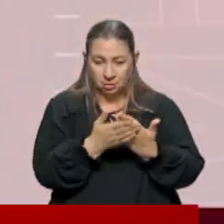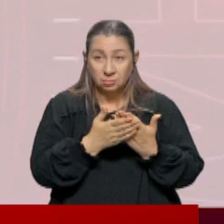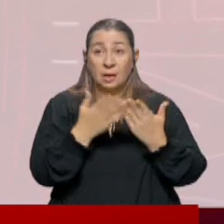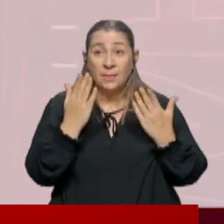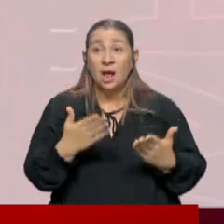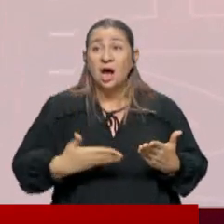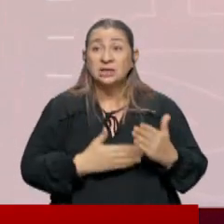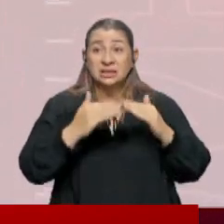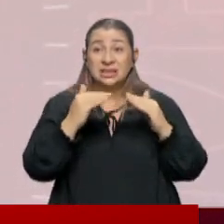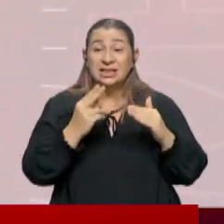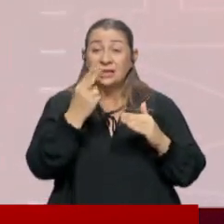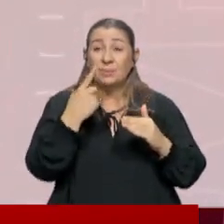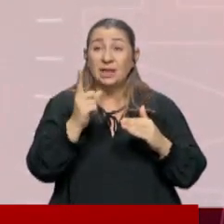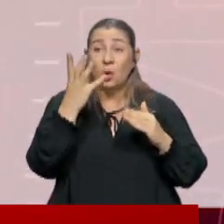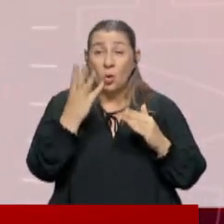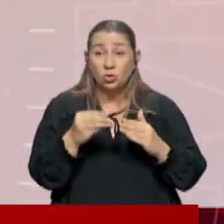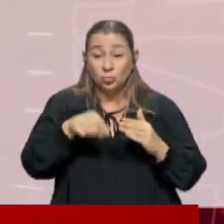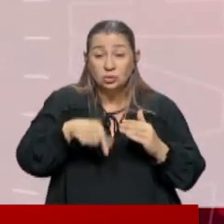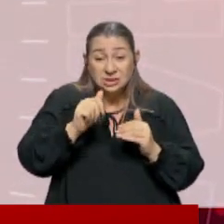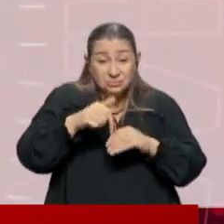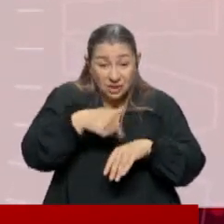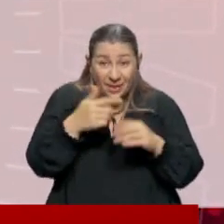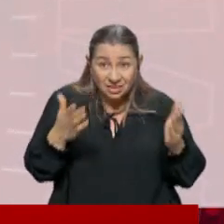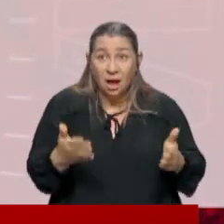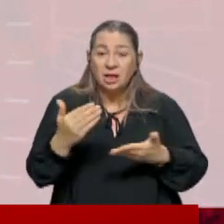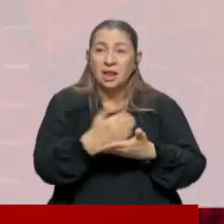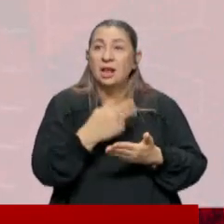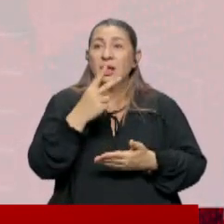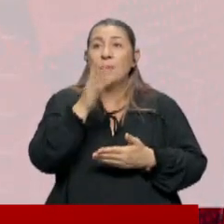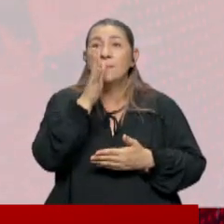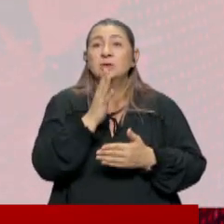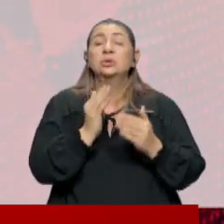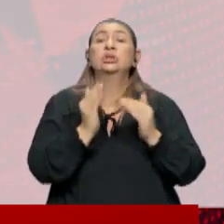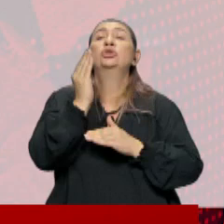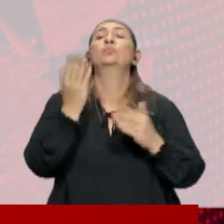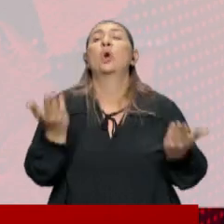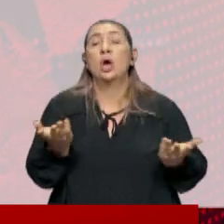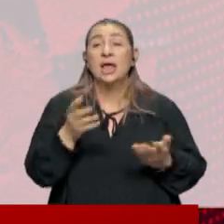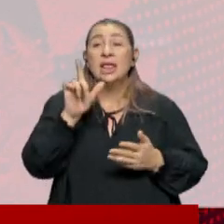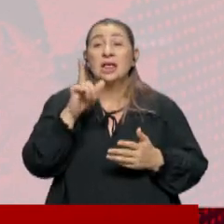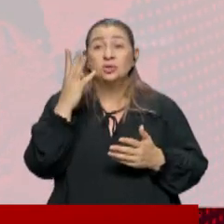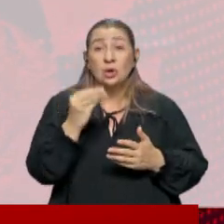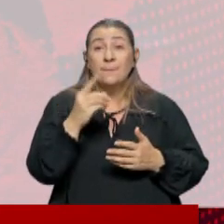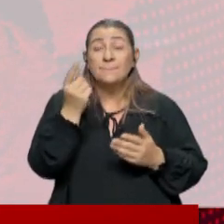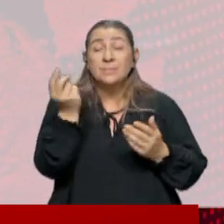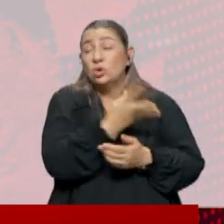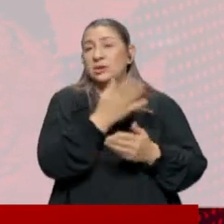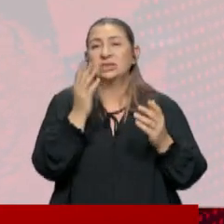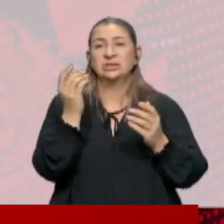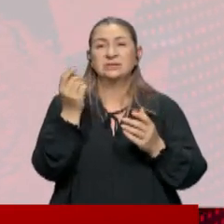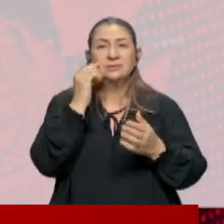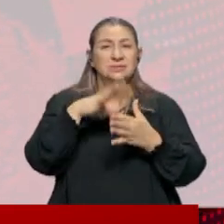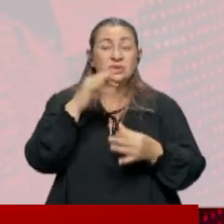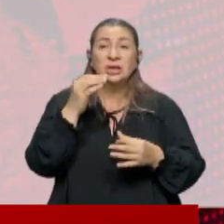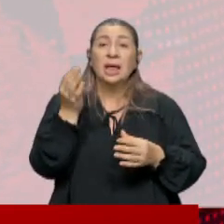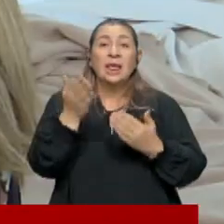bile açlık sınırının 7 bin liraya dayandığı bu günlerde gelirleri 2500 liraya bile ulaşmıyor. İhtiyacı olan birçok kişi ise